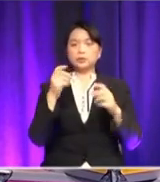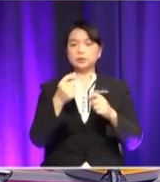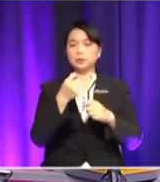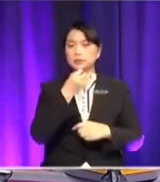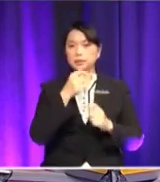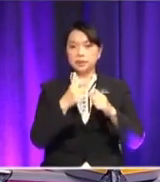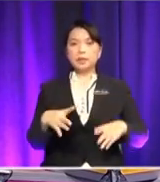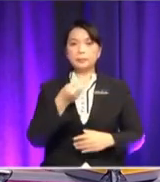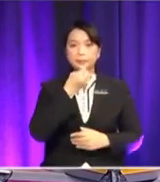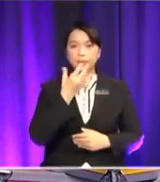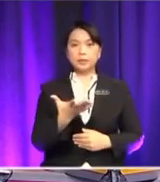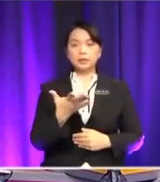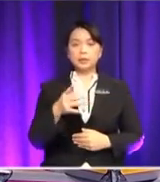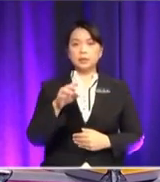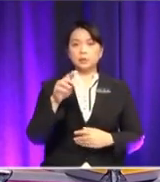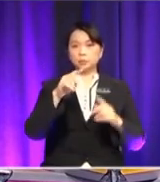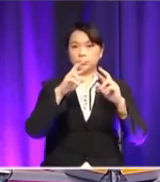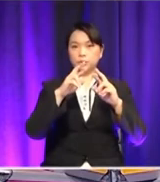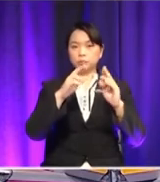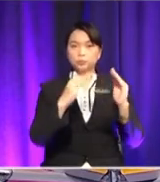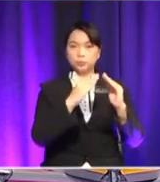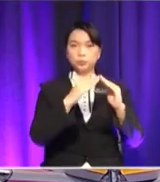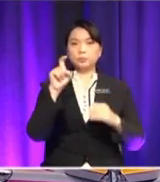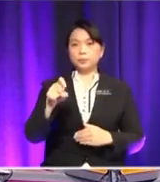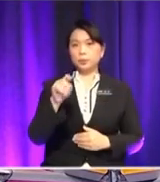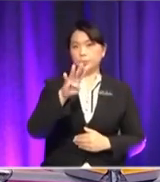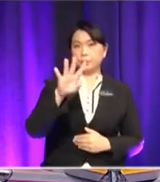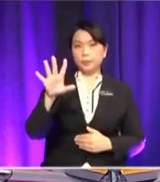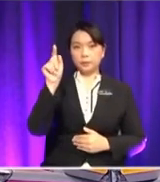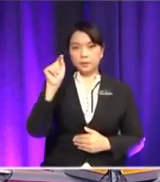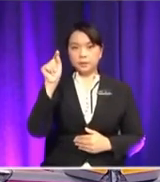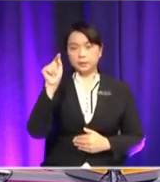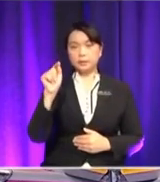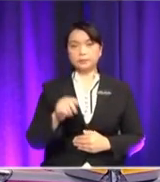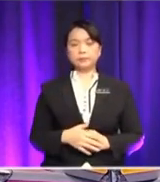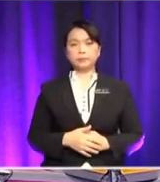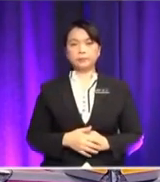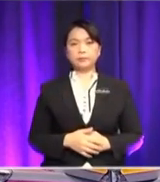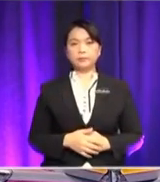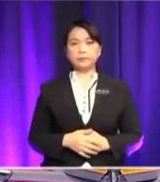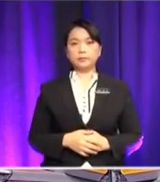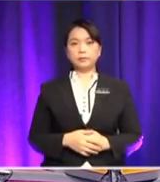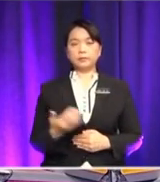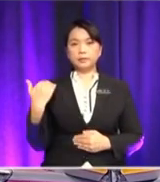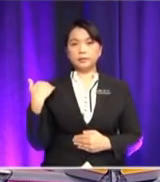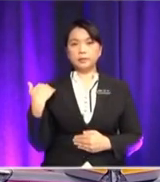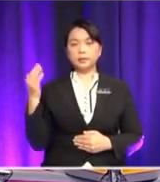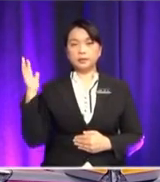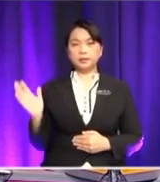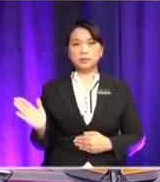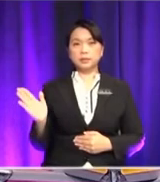punya garisan 45° sunting pertama mesin ini tengok Prof Agung ada 1234 ke tempat menjadi